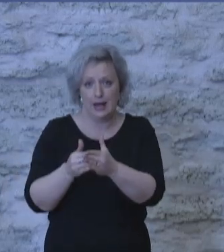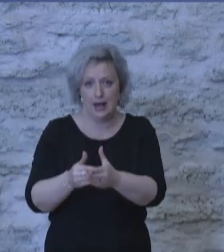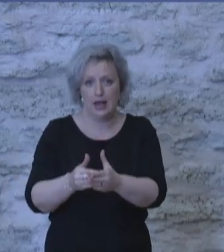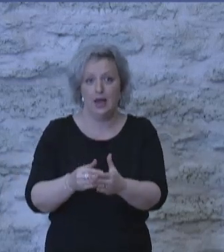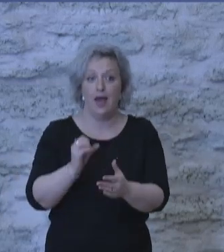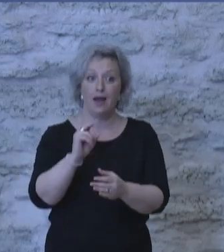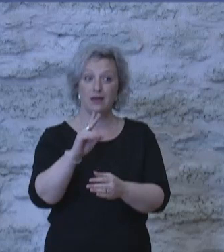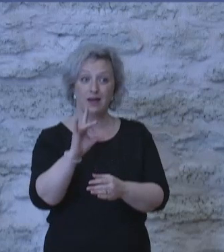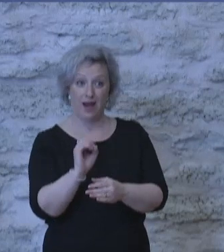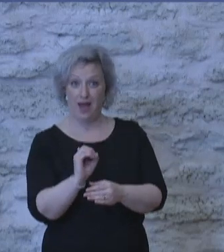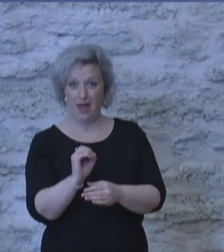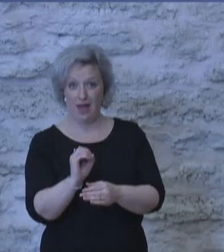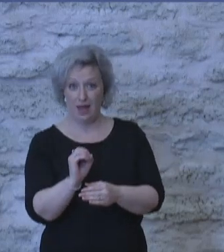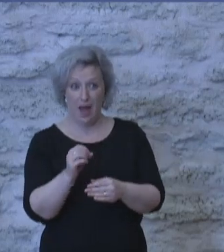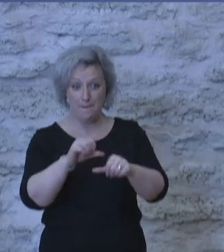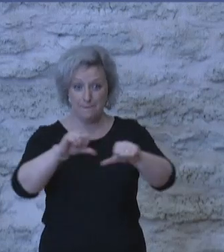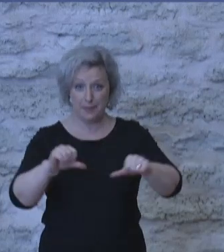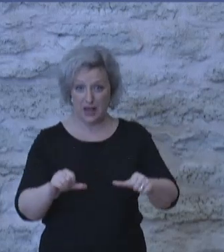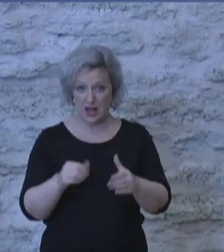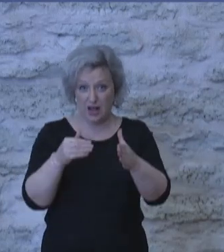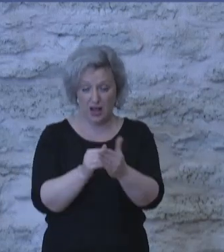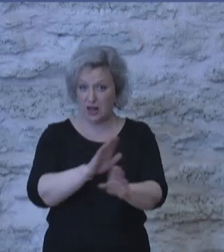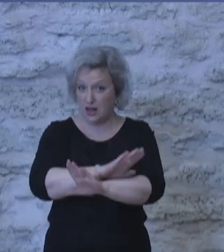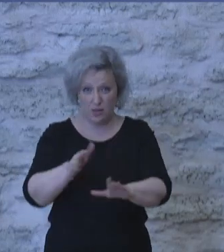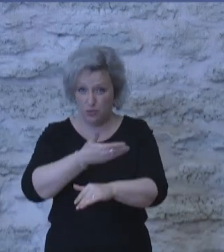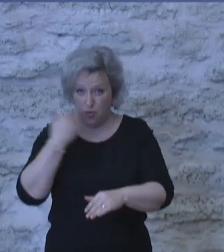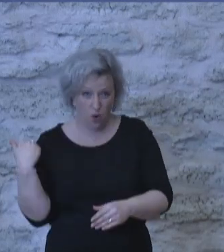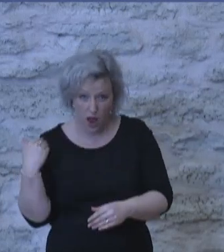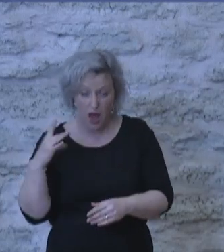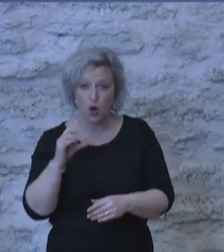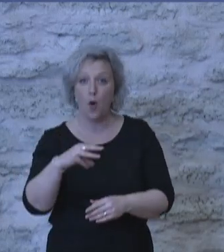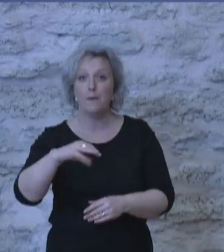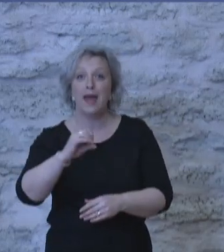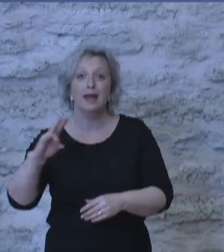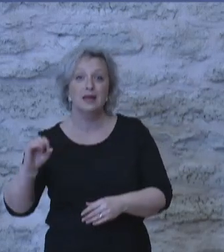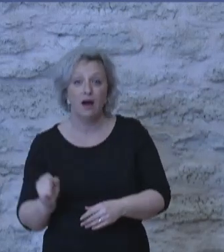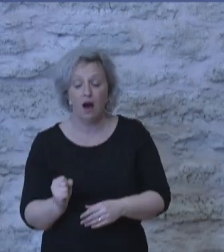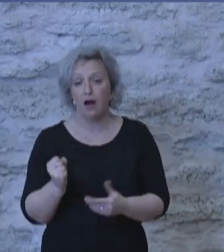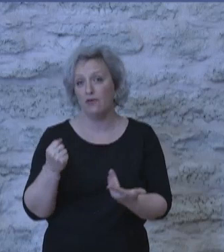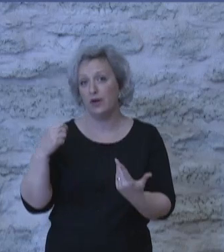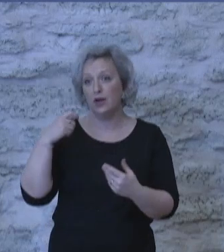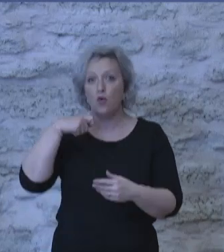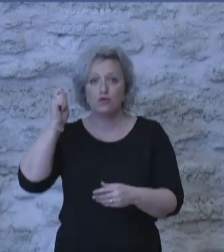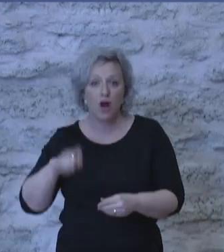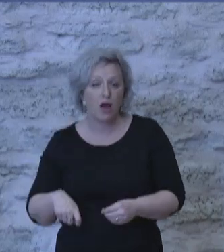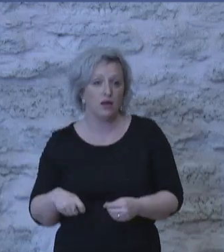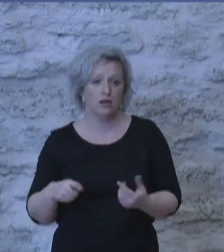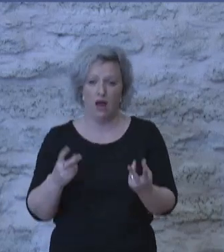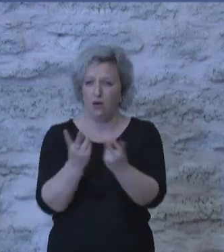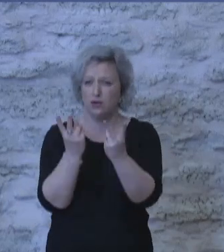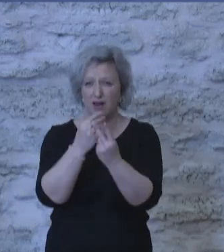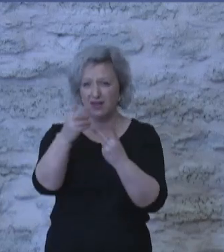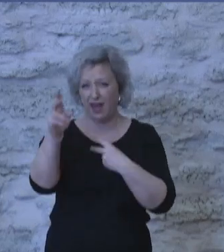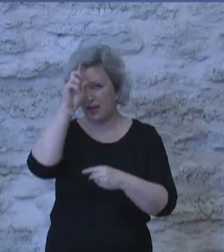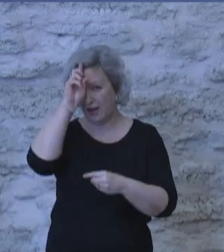Ekre ei ole pannud kinni piili Rumeeniaga, Ukrainaga, ükskõikmissuguse